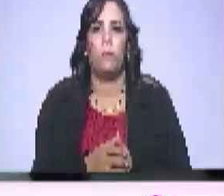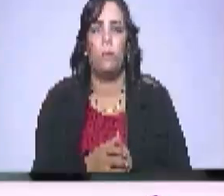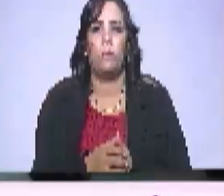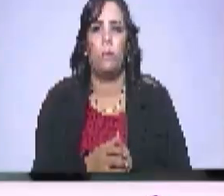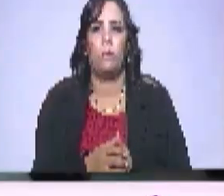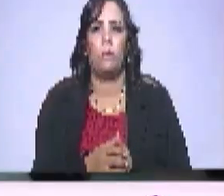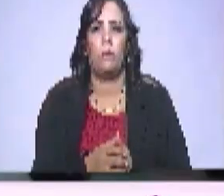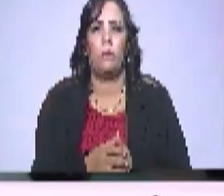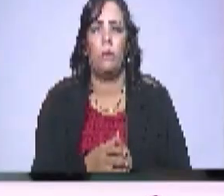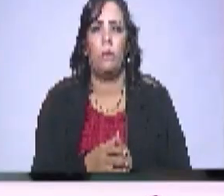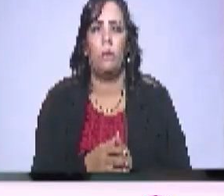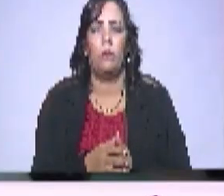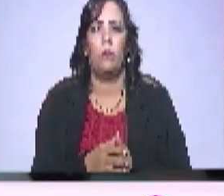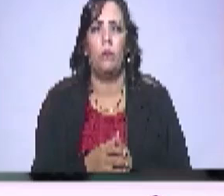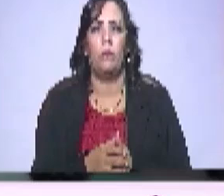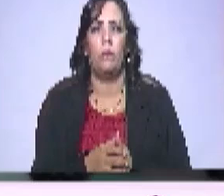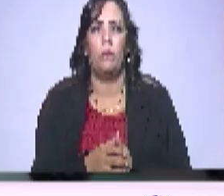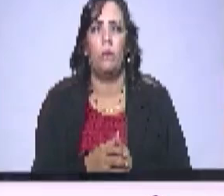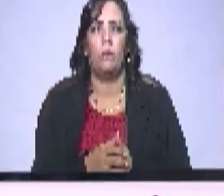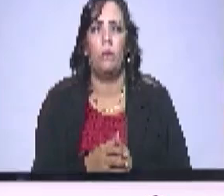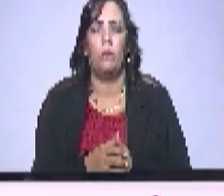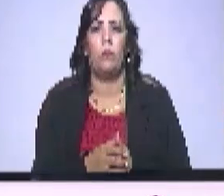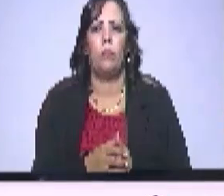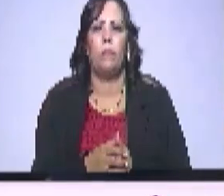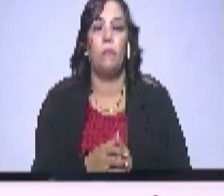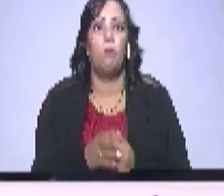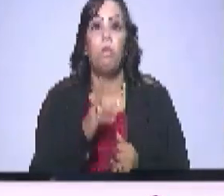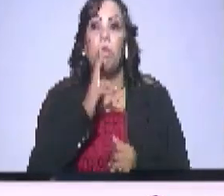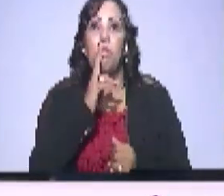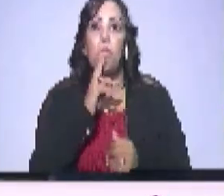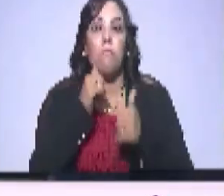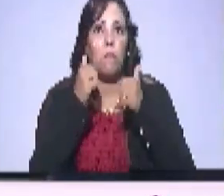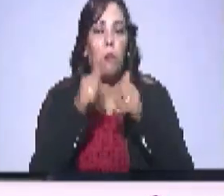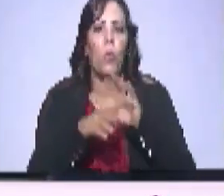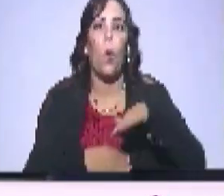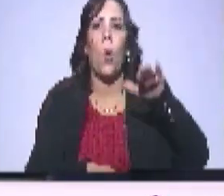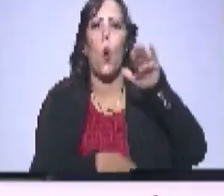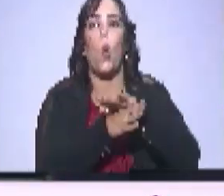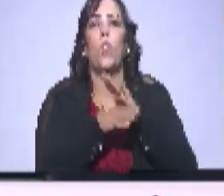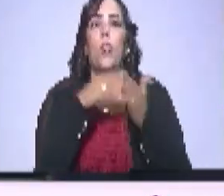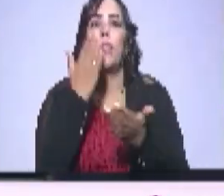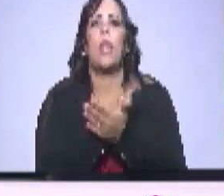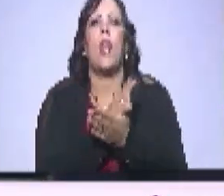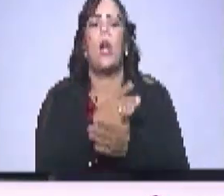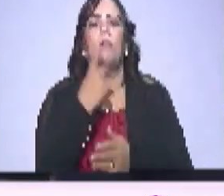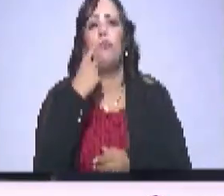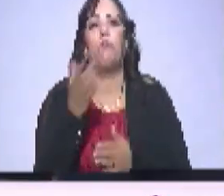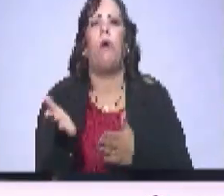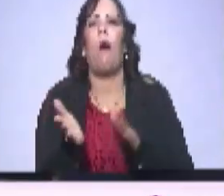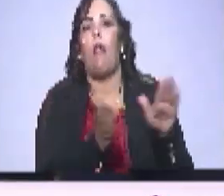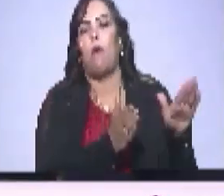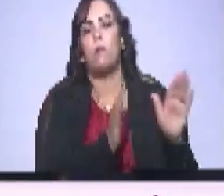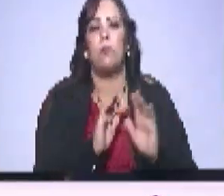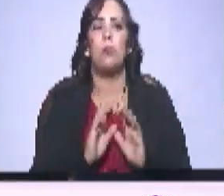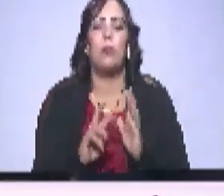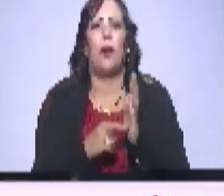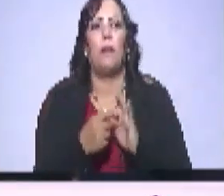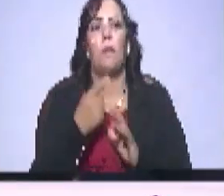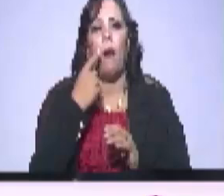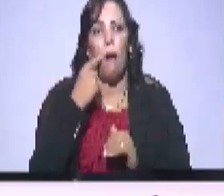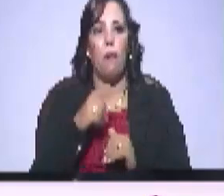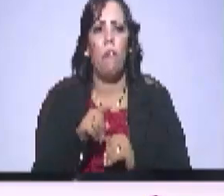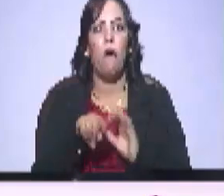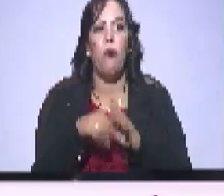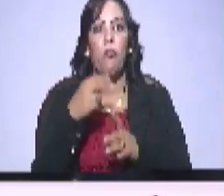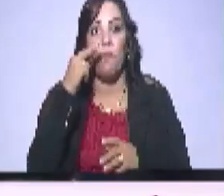فندم، نورتينا وتزرعنا. خلاص نضفنا القرش يا دكتوره. نوديه بقى التلاجه خلاص. اهو في حد